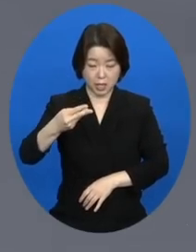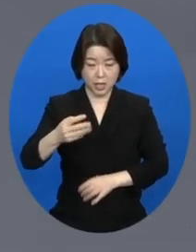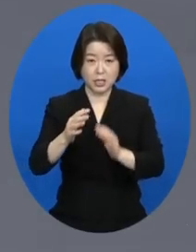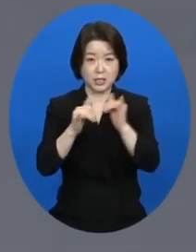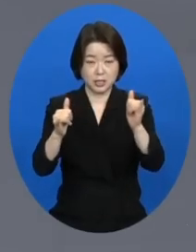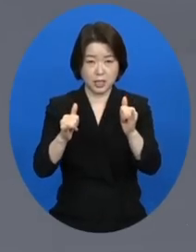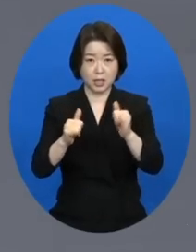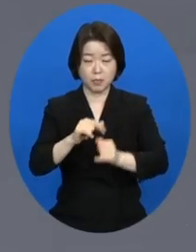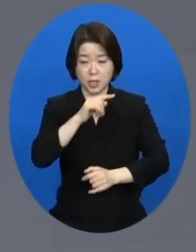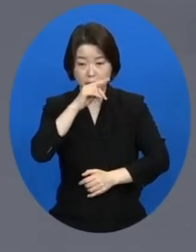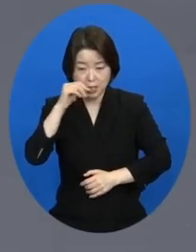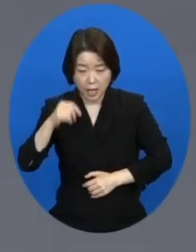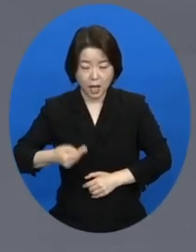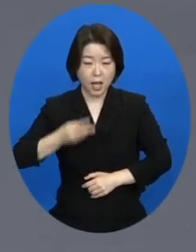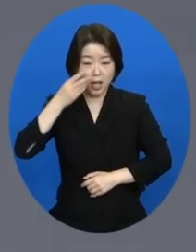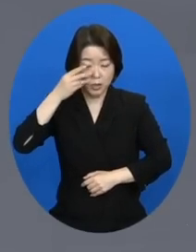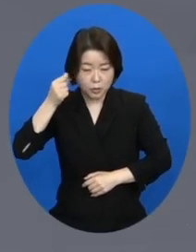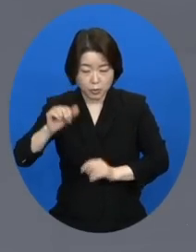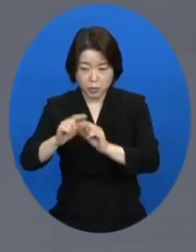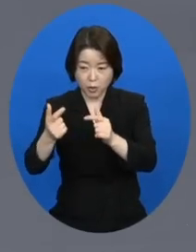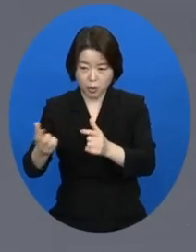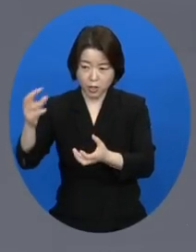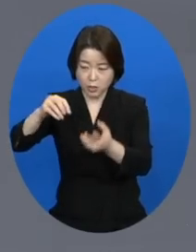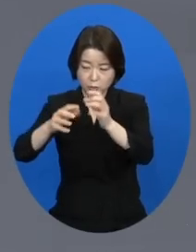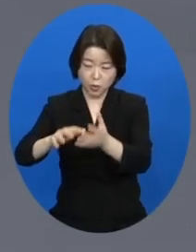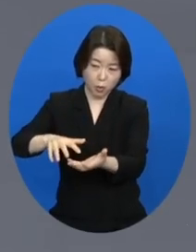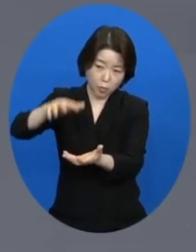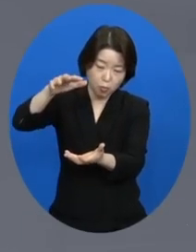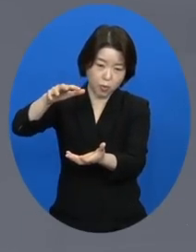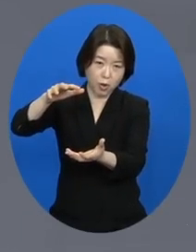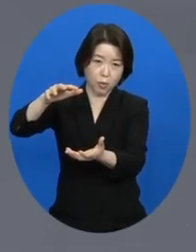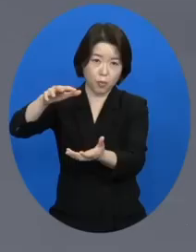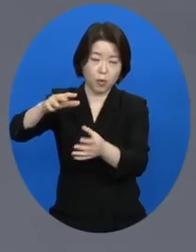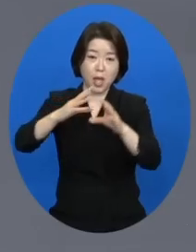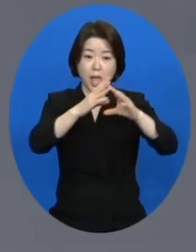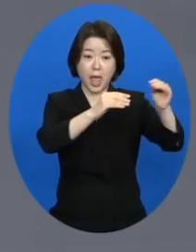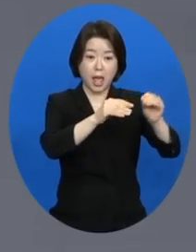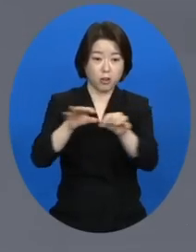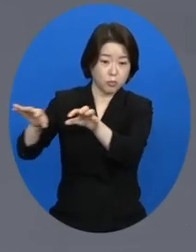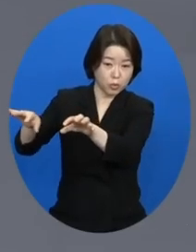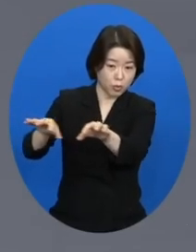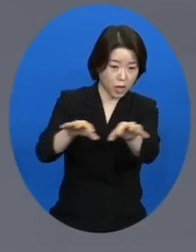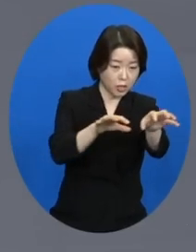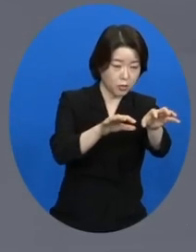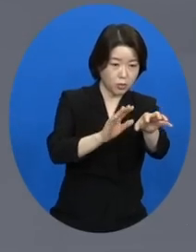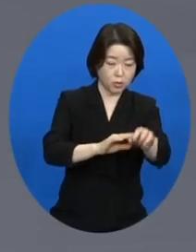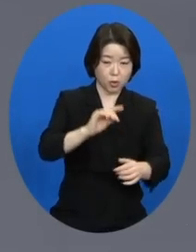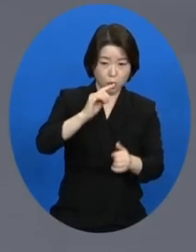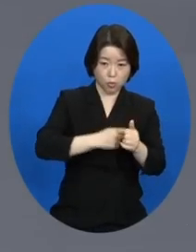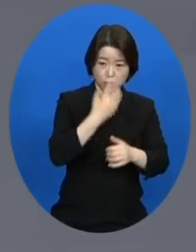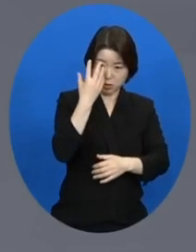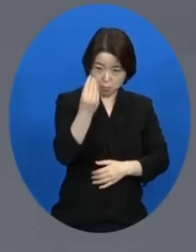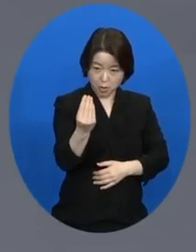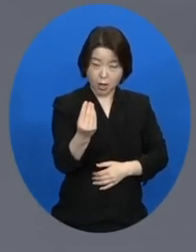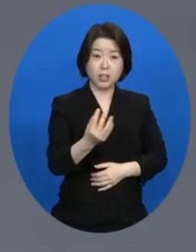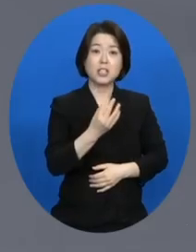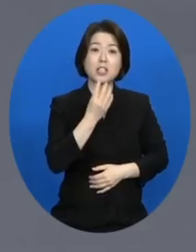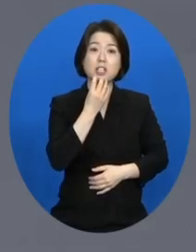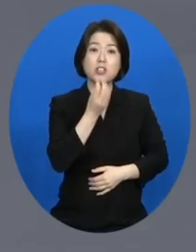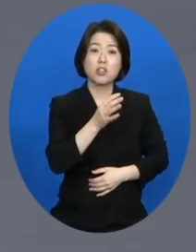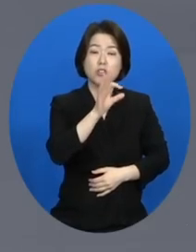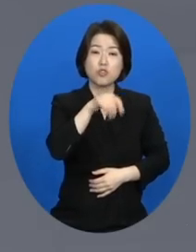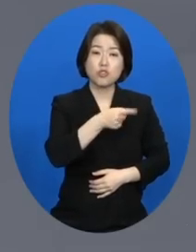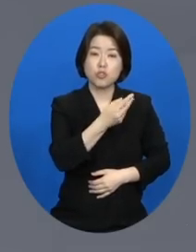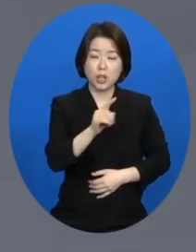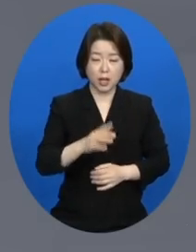싣고 애굽으로 내려가고 있었습니다. 그것을 우연히 본 유다가 어떤